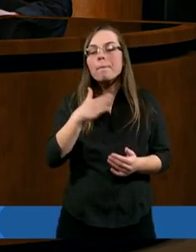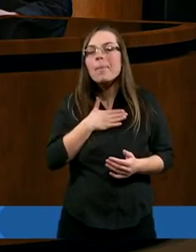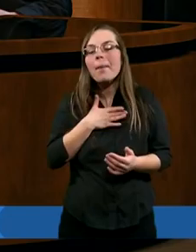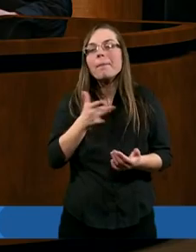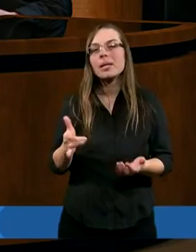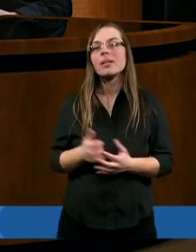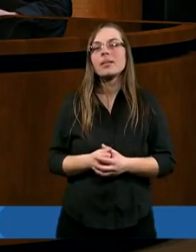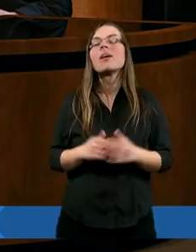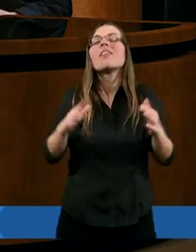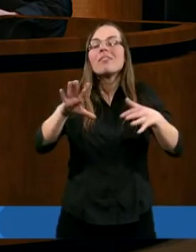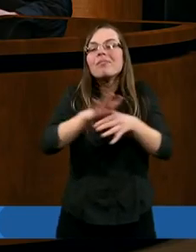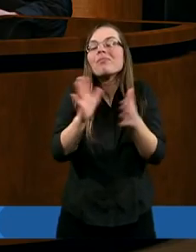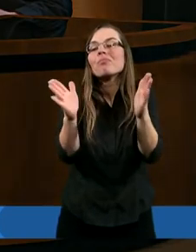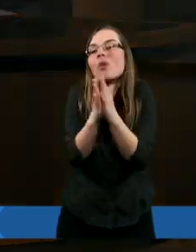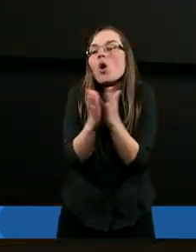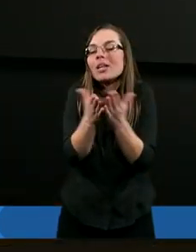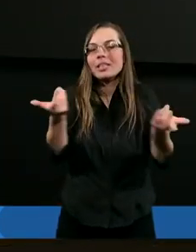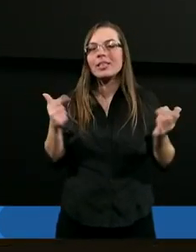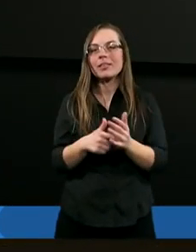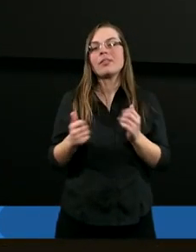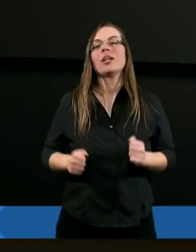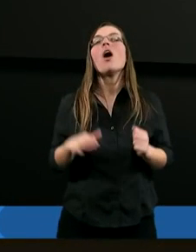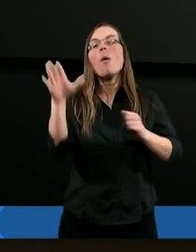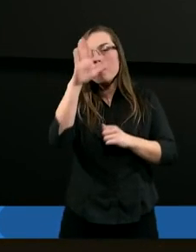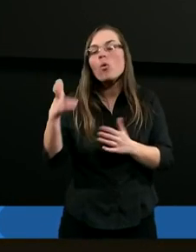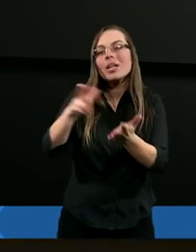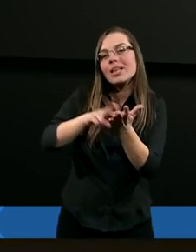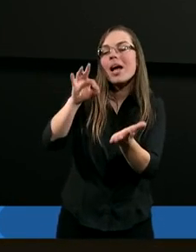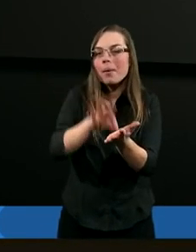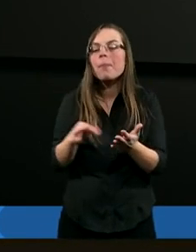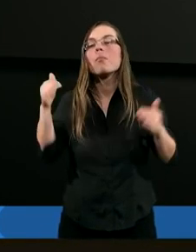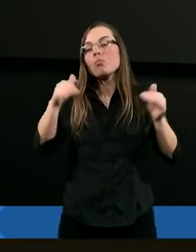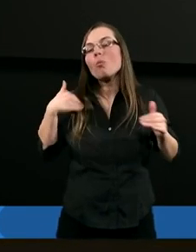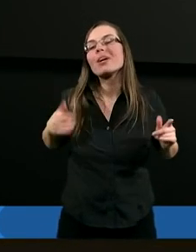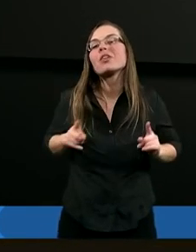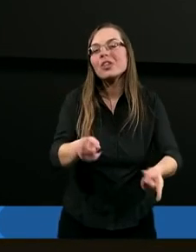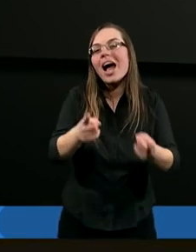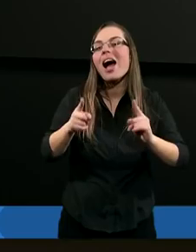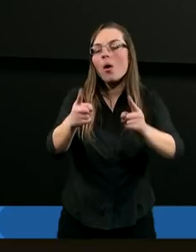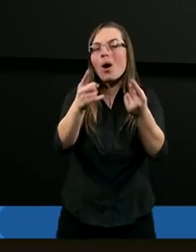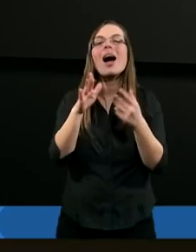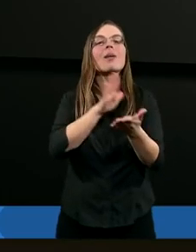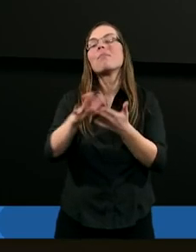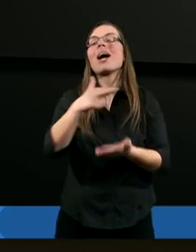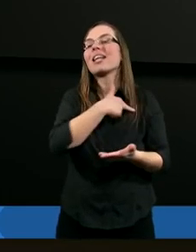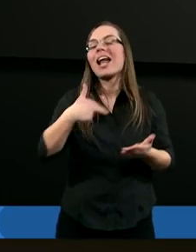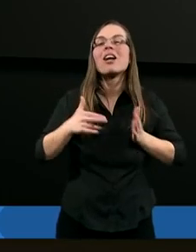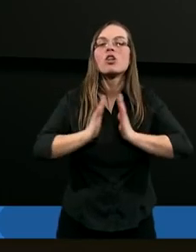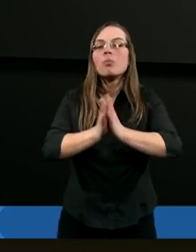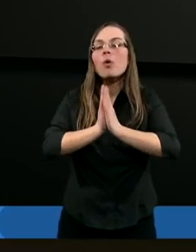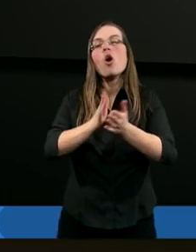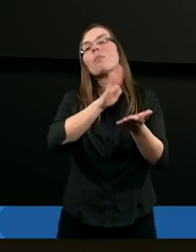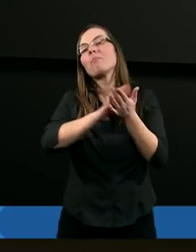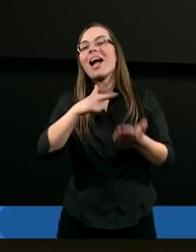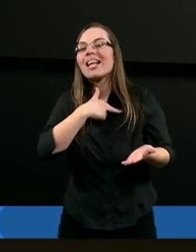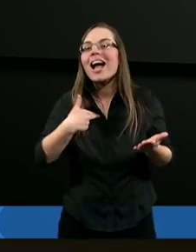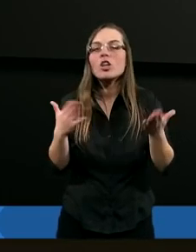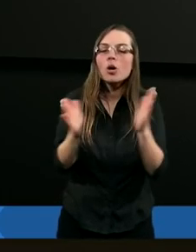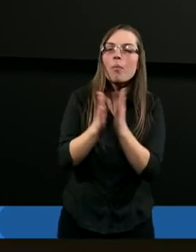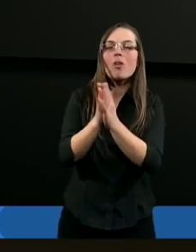No i modlitwa. Bóg na pewno mógłby działać bez naszej prośby, bez